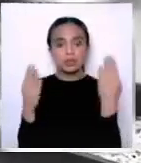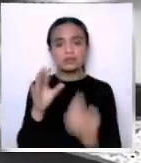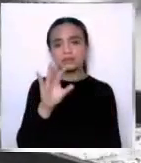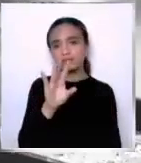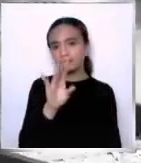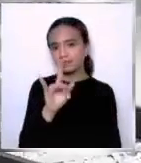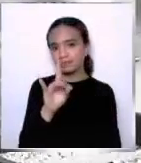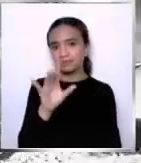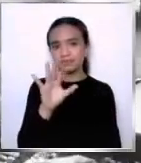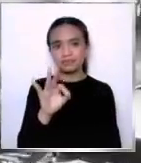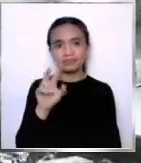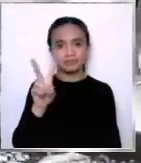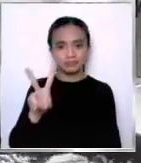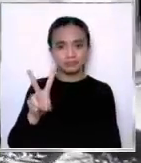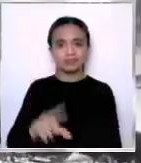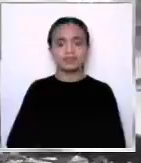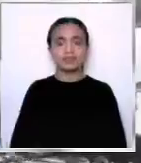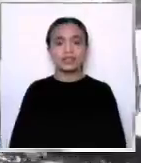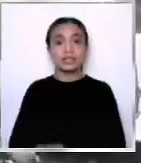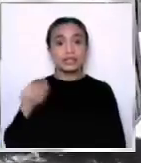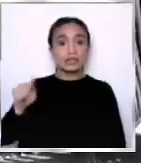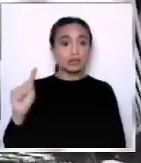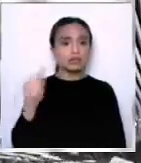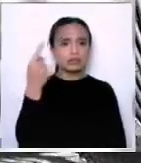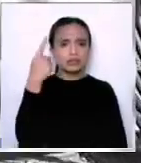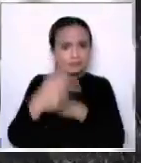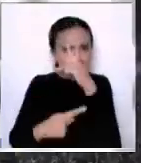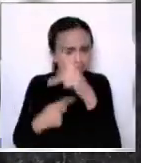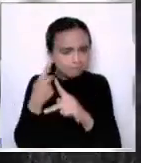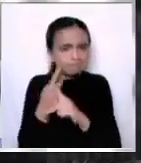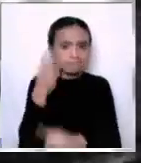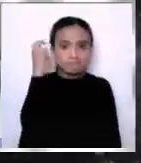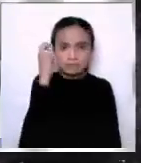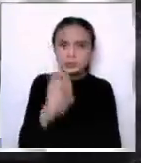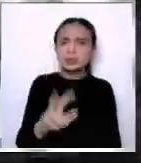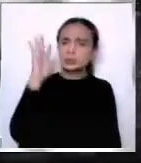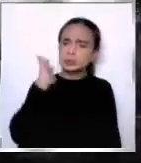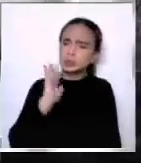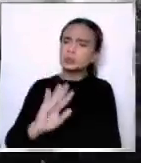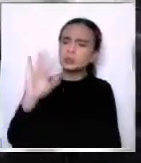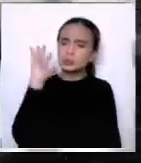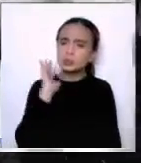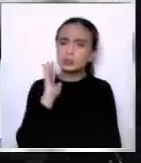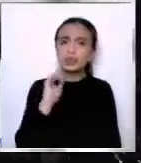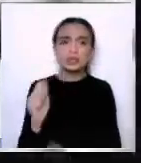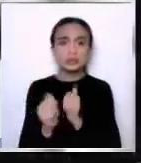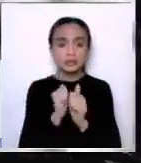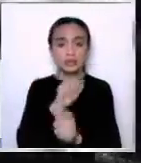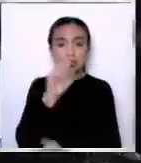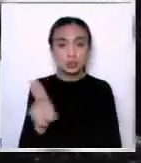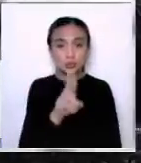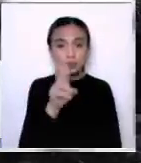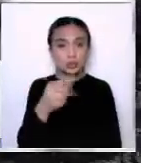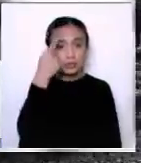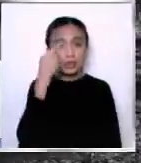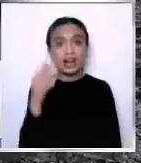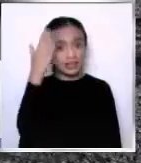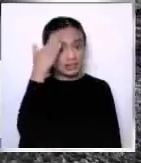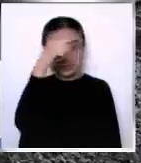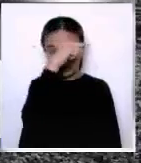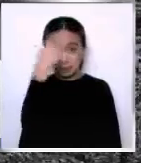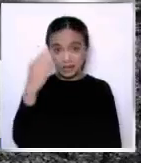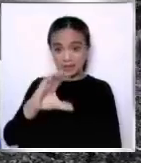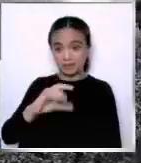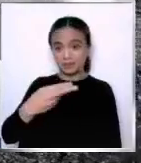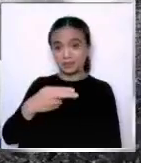Steam locomotive ang isa sa mga unang klase ng tren na ginamit natin noon, kung saan gumagamit ng uling para sa boiler sa loob dito na siya nagpo-produce ng steam